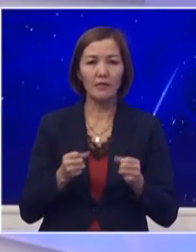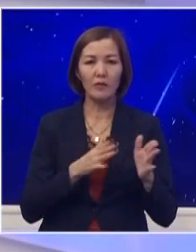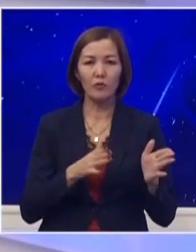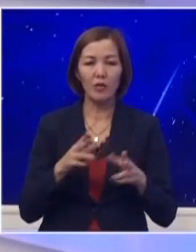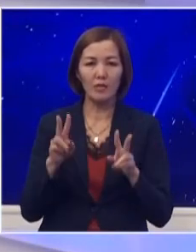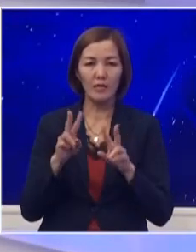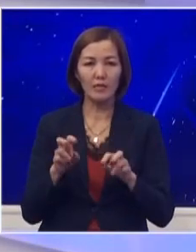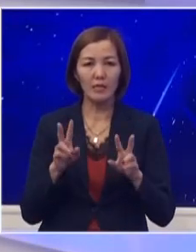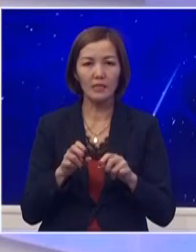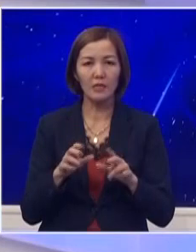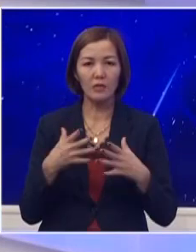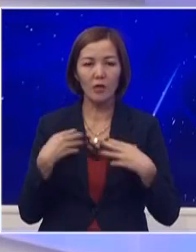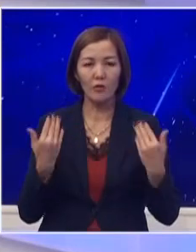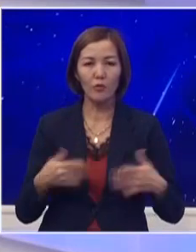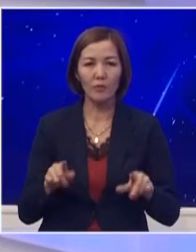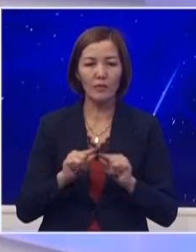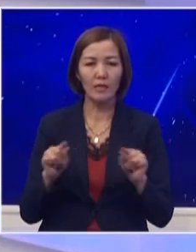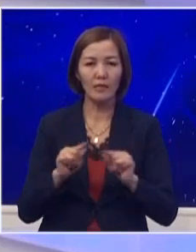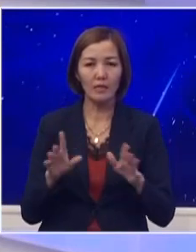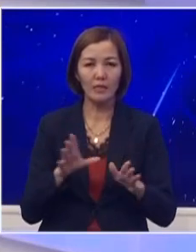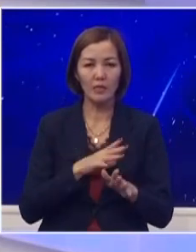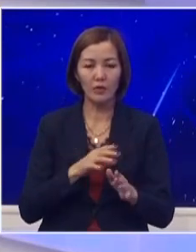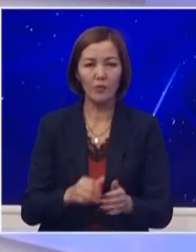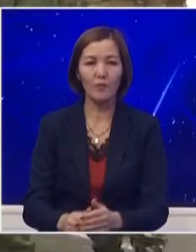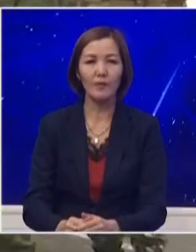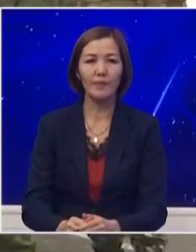тұрақтылығын тексеріп, саламатты өмір салтын насихаттауды көздейді.